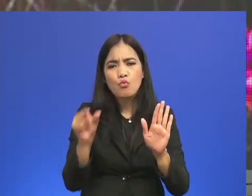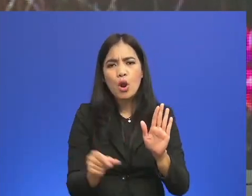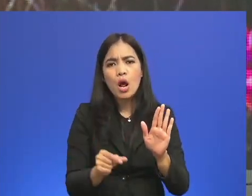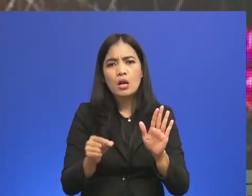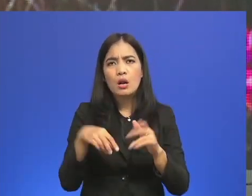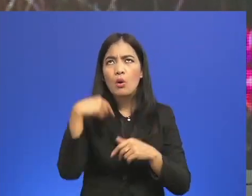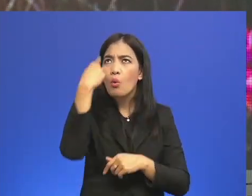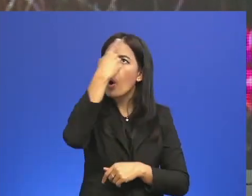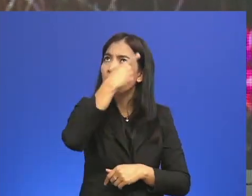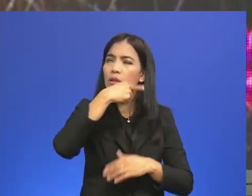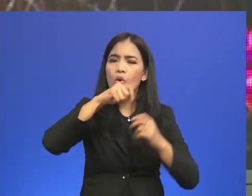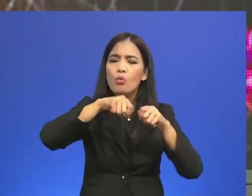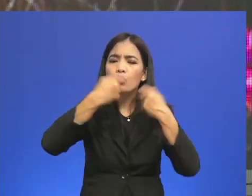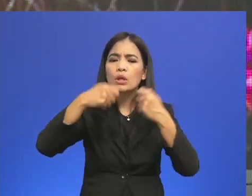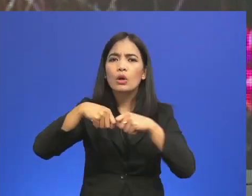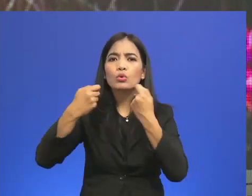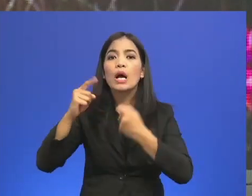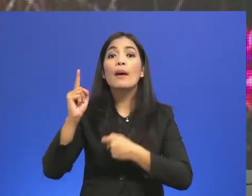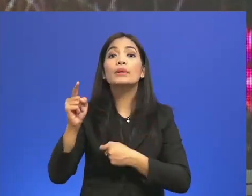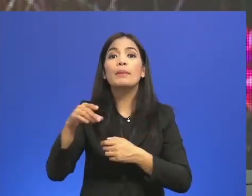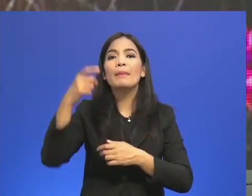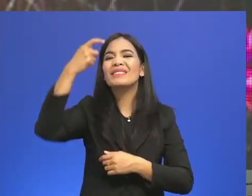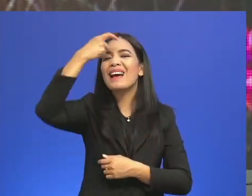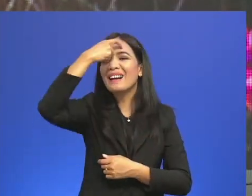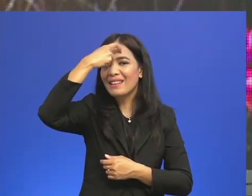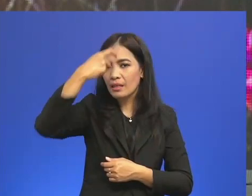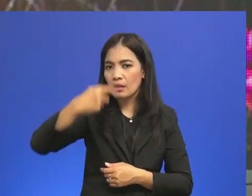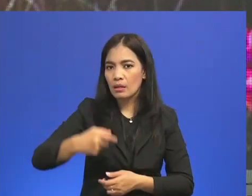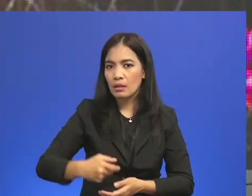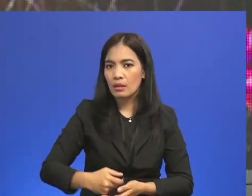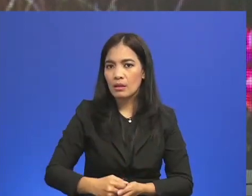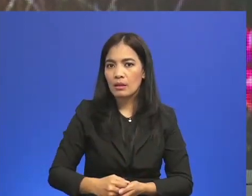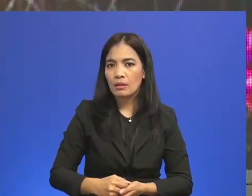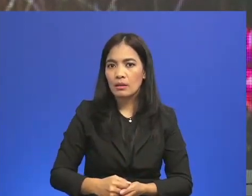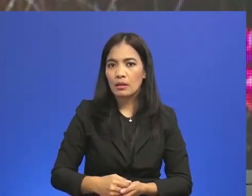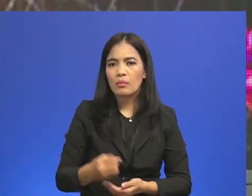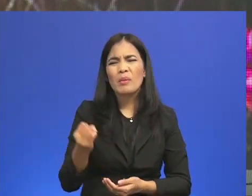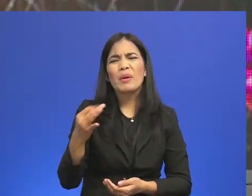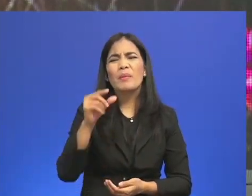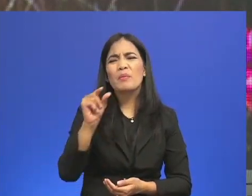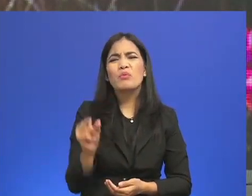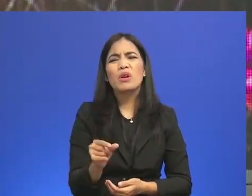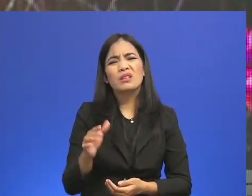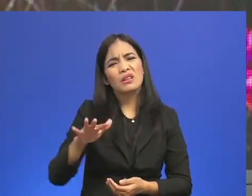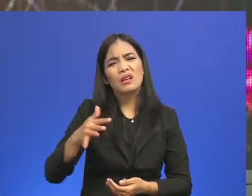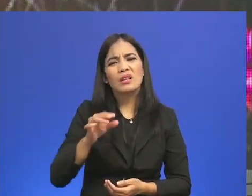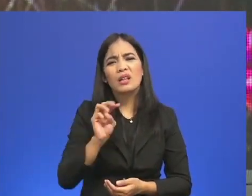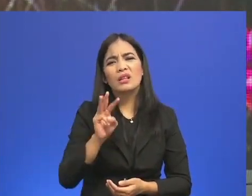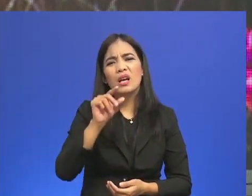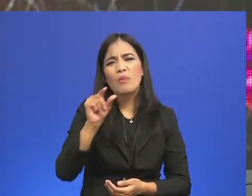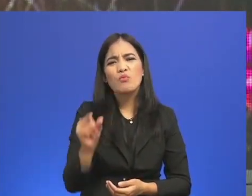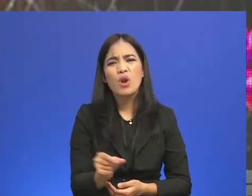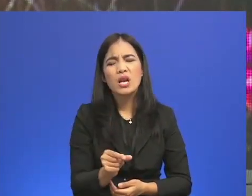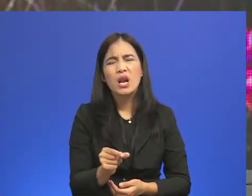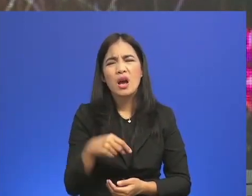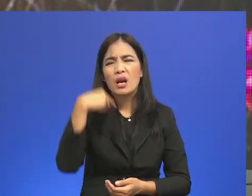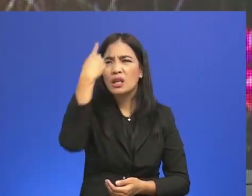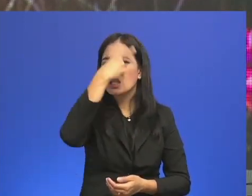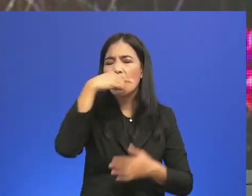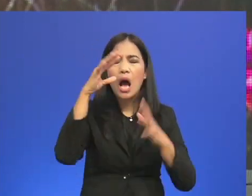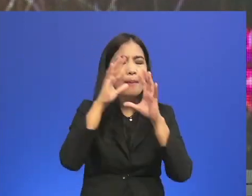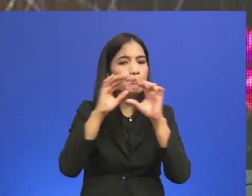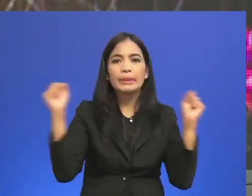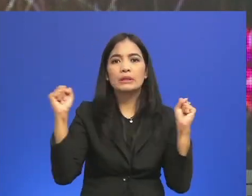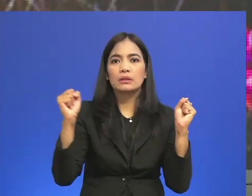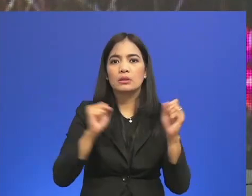sudah begitu rusak karena penyakit. Beberapa bulan, seingat saya 3 bulan, langsung kecantikannya hilang